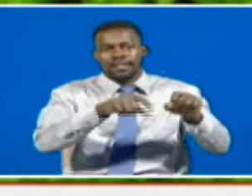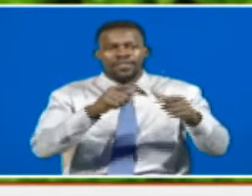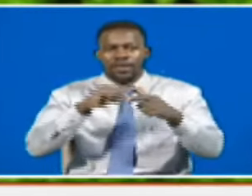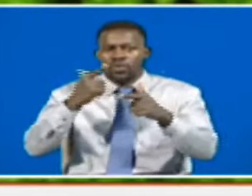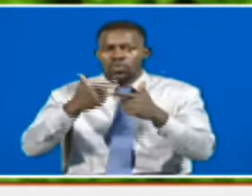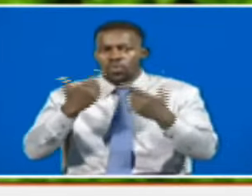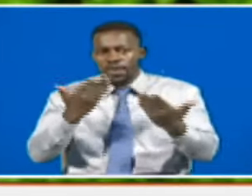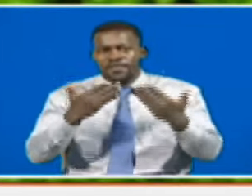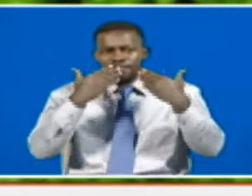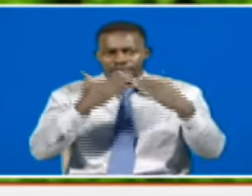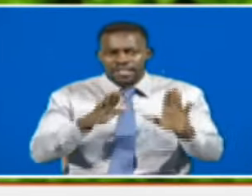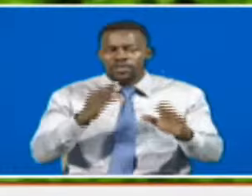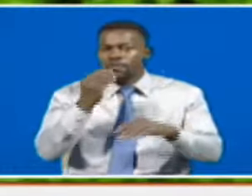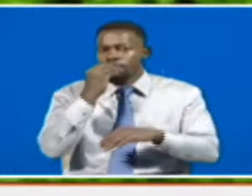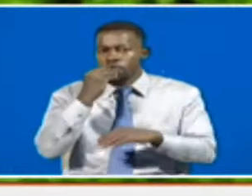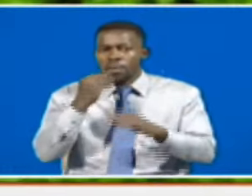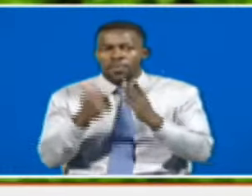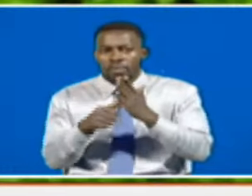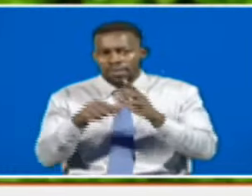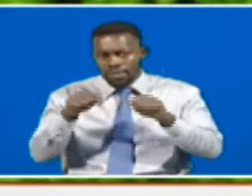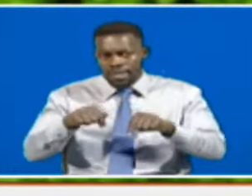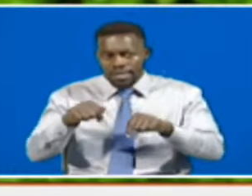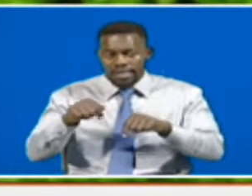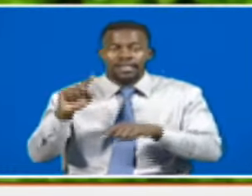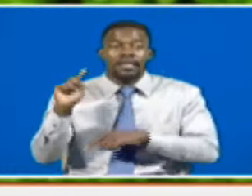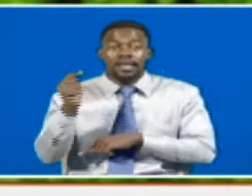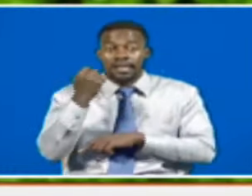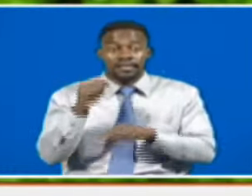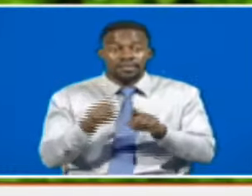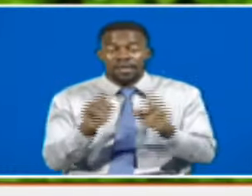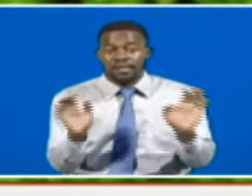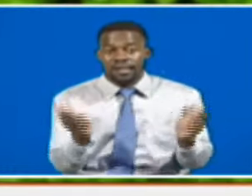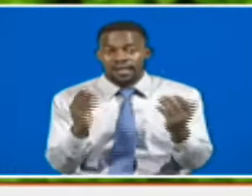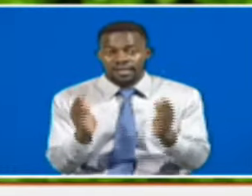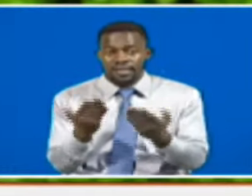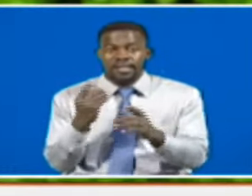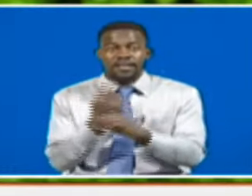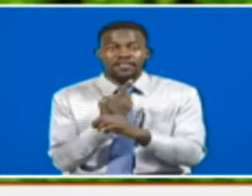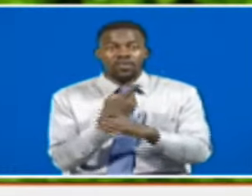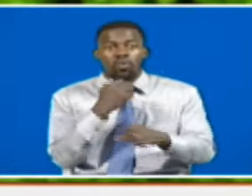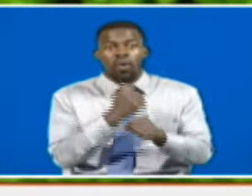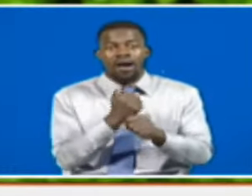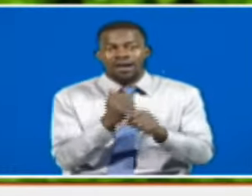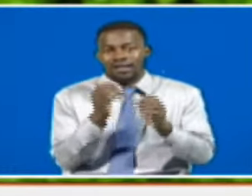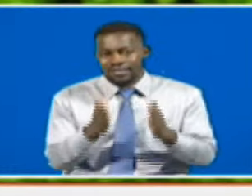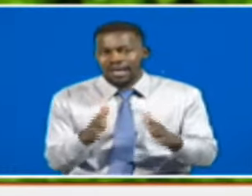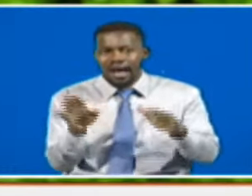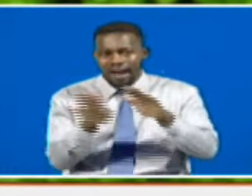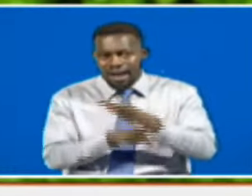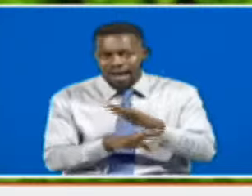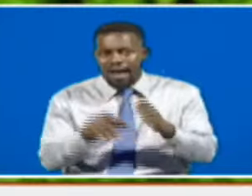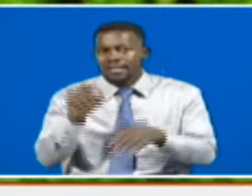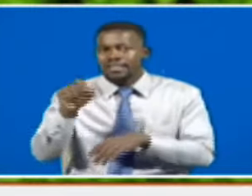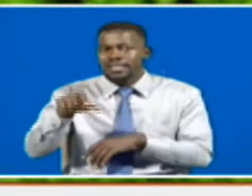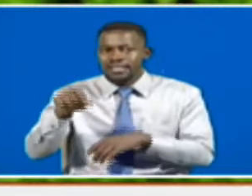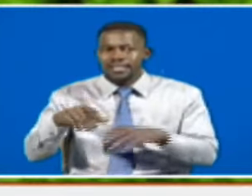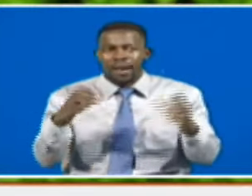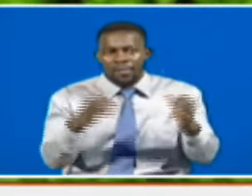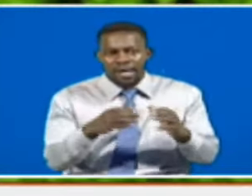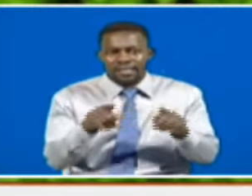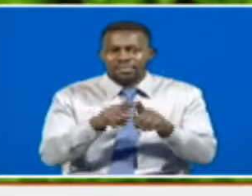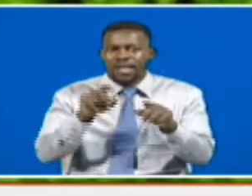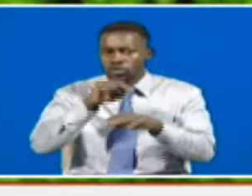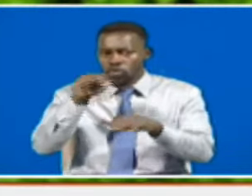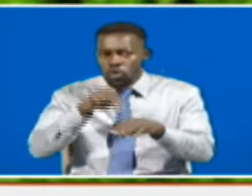nataka kushukuru wafanyikazi wetu wa National Cereals and Produce Board, Kenya Seed Company, popote ndipo zile